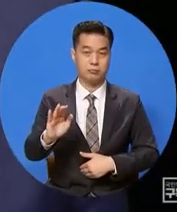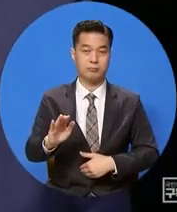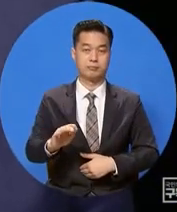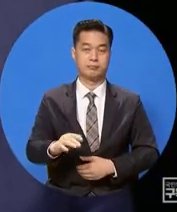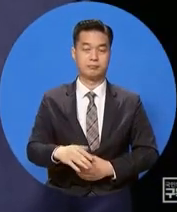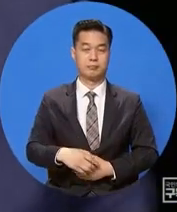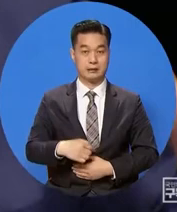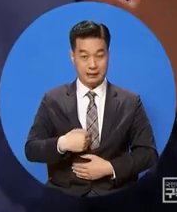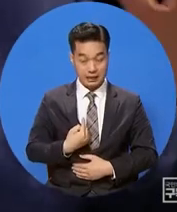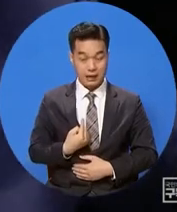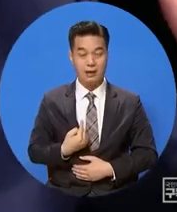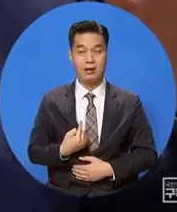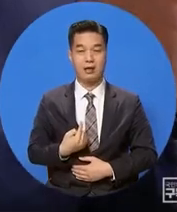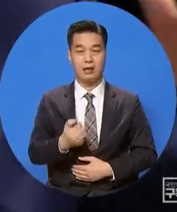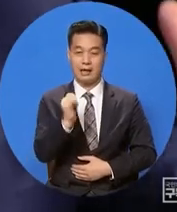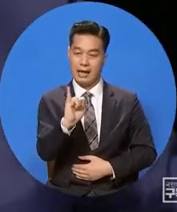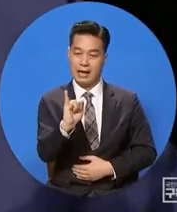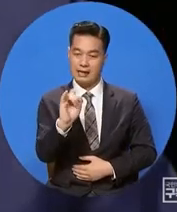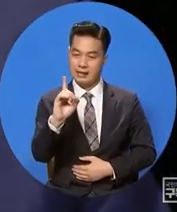그 아이디를 갖고